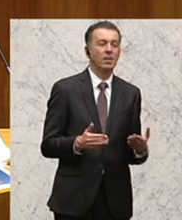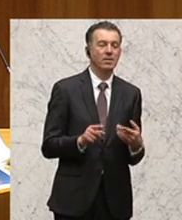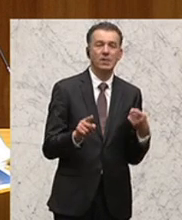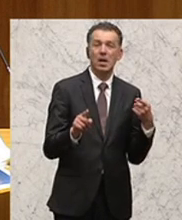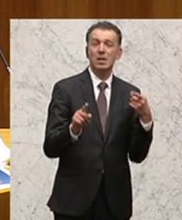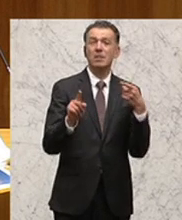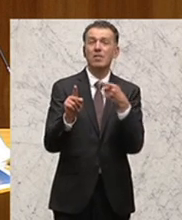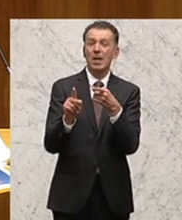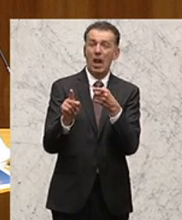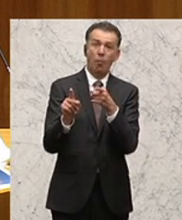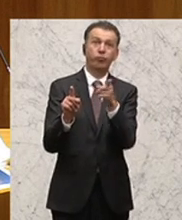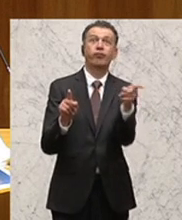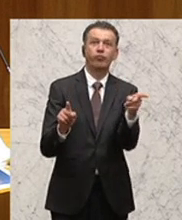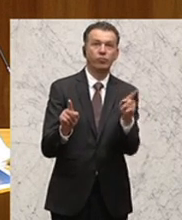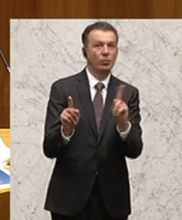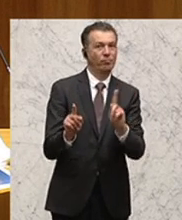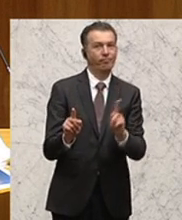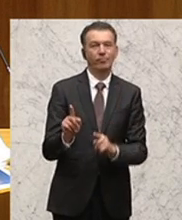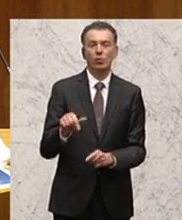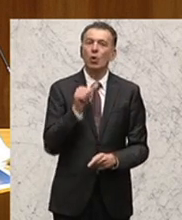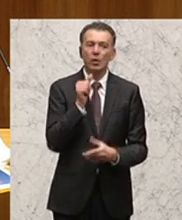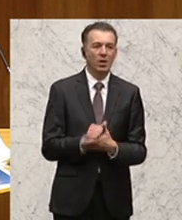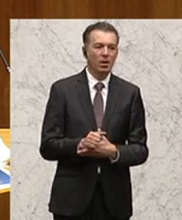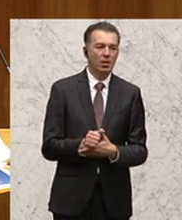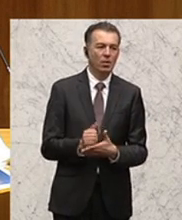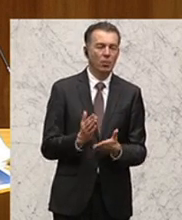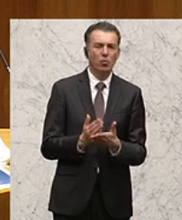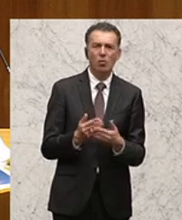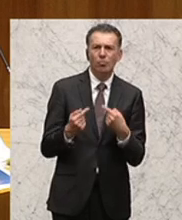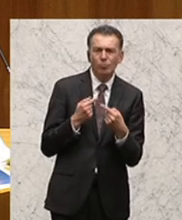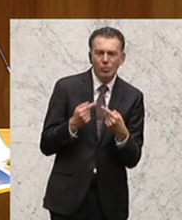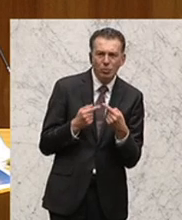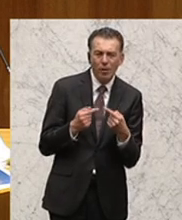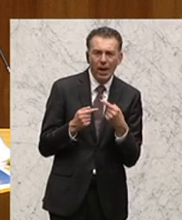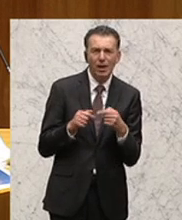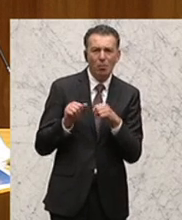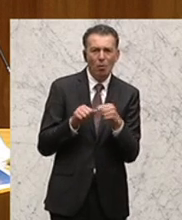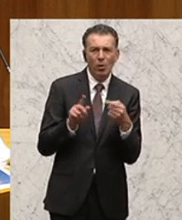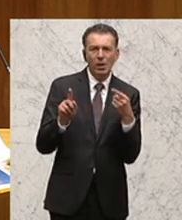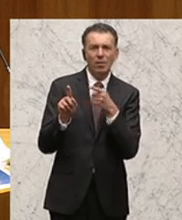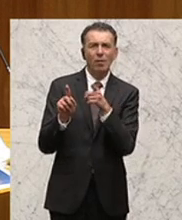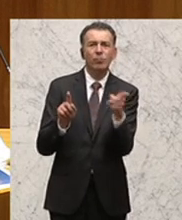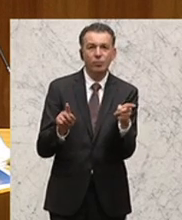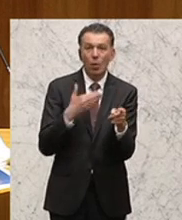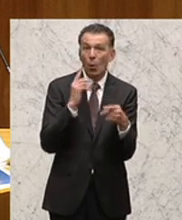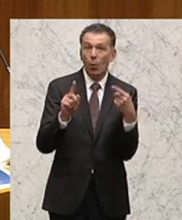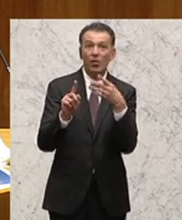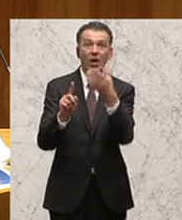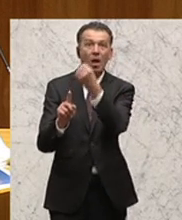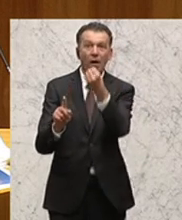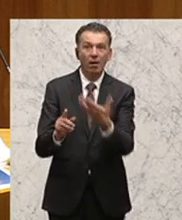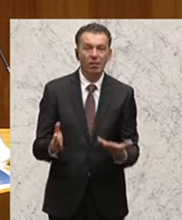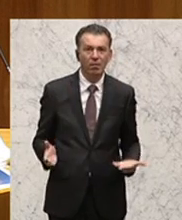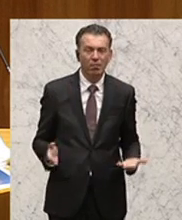der Zielverfehlung zu vermeiden. Also erstens wird hier schon von Verschärfung der Zielverfehlung ausgegangen und gar nicht mehr von Zielerreichung.